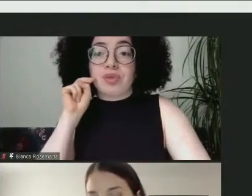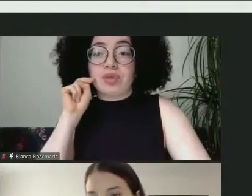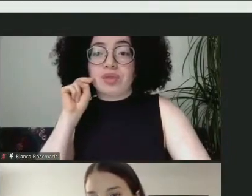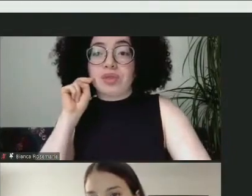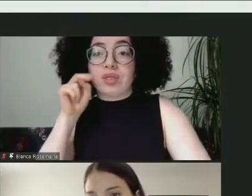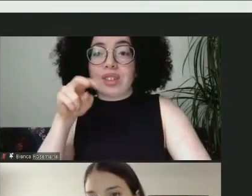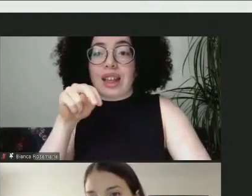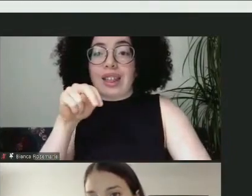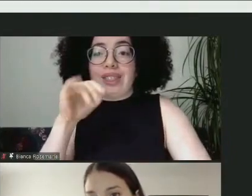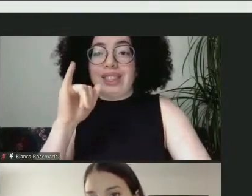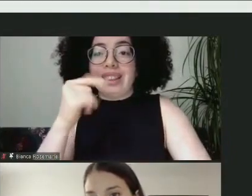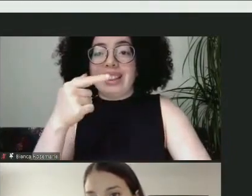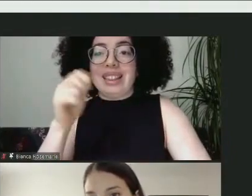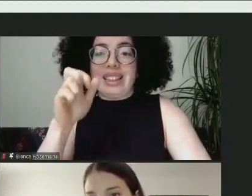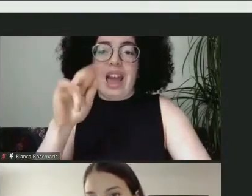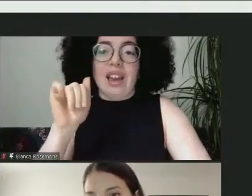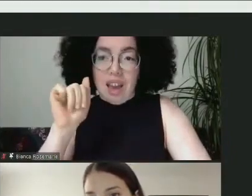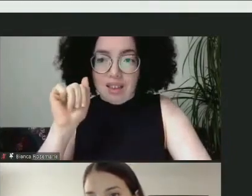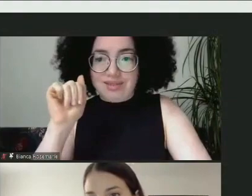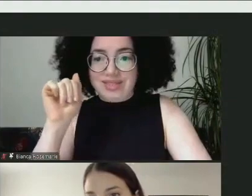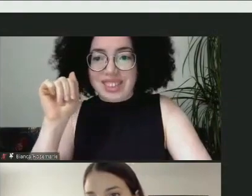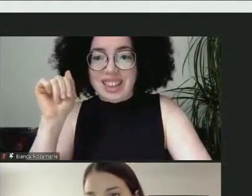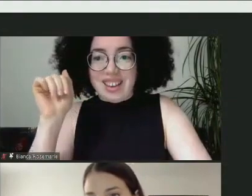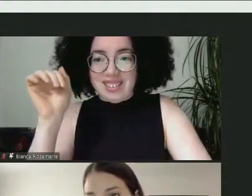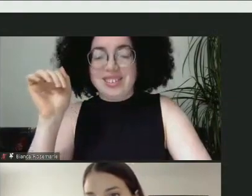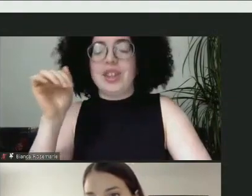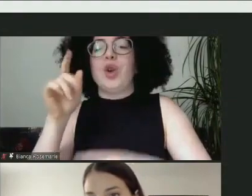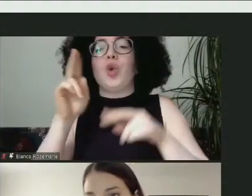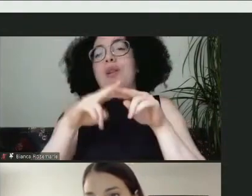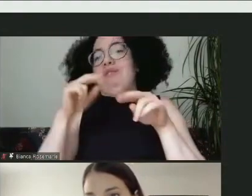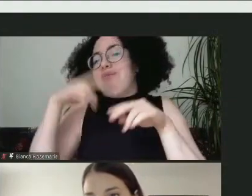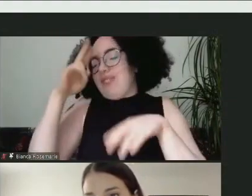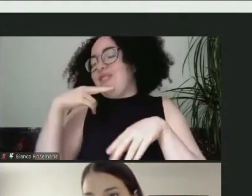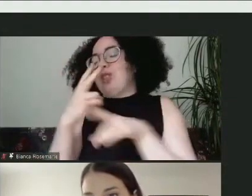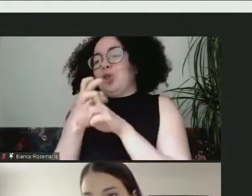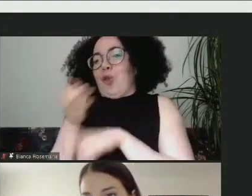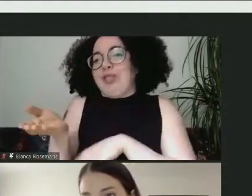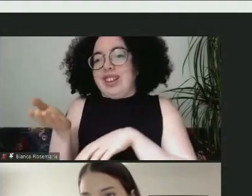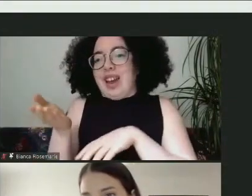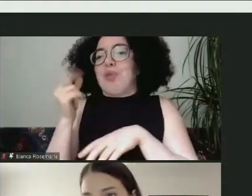Mutter kam aus Nigeria. Nigeria, ja.